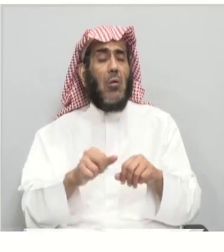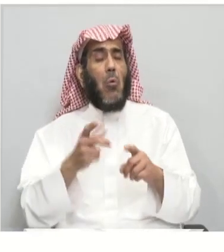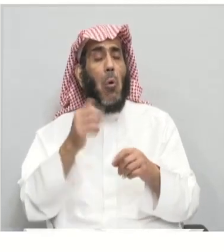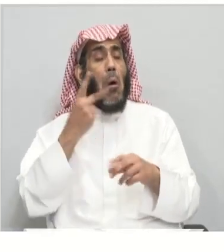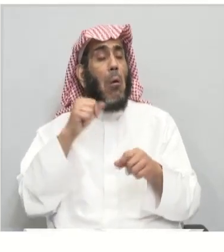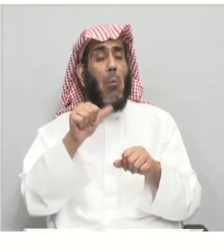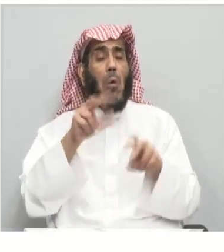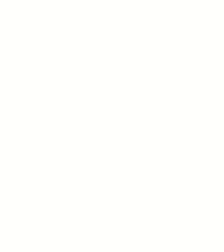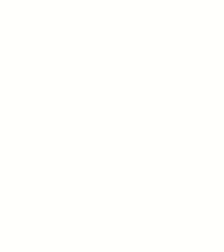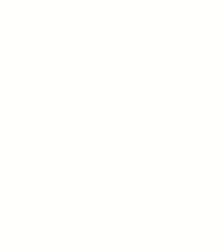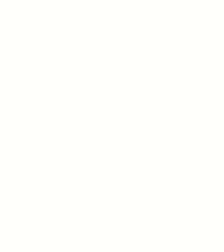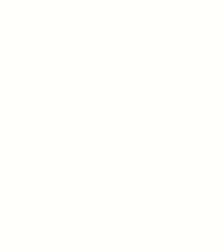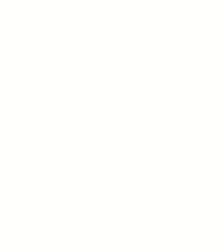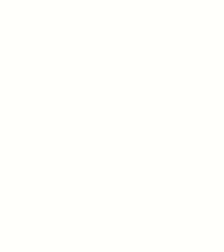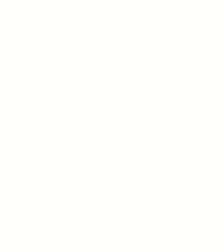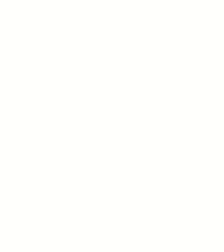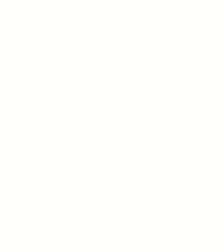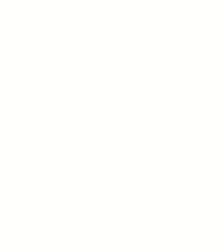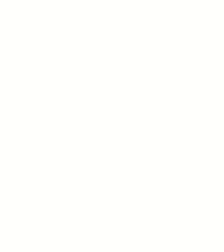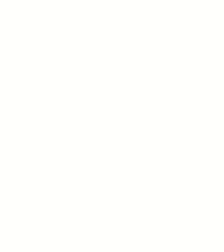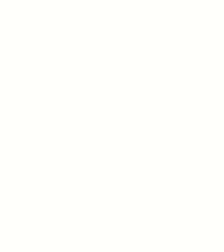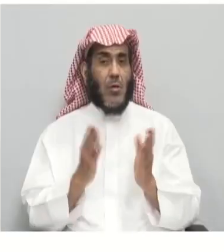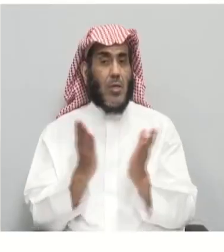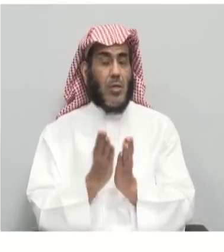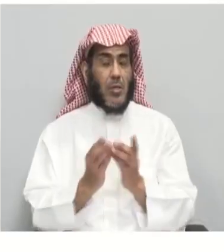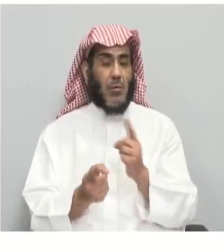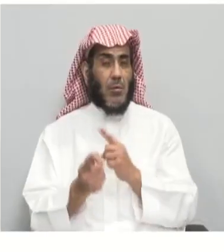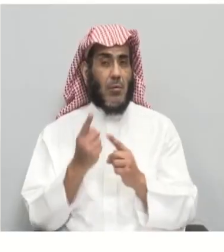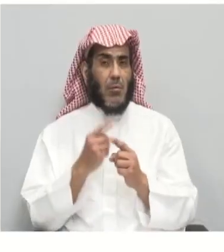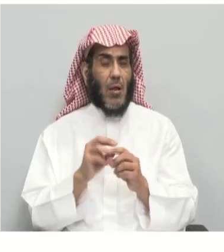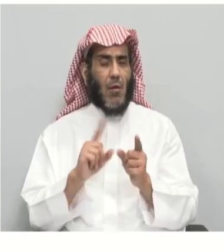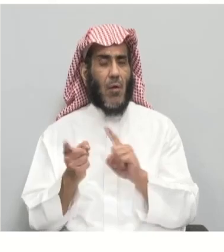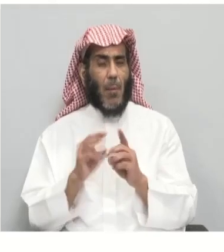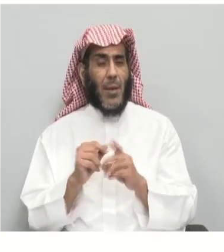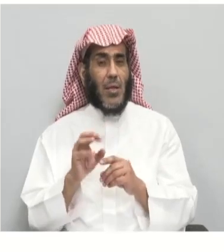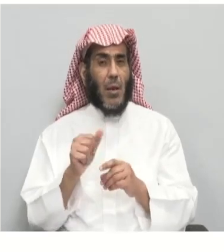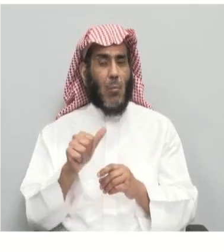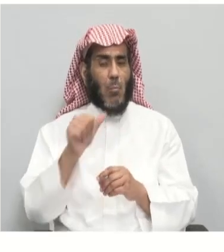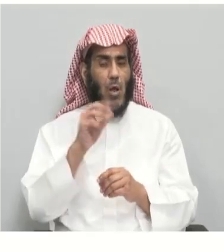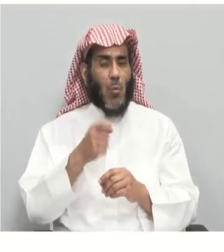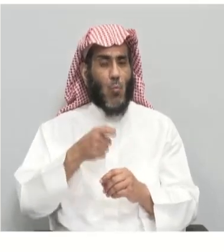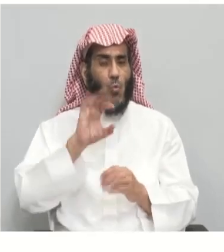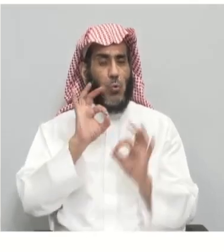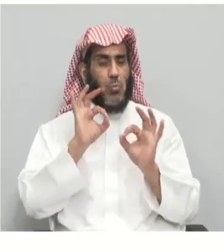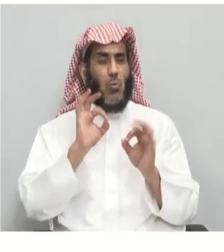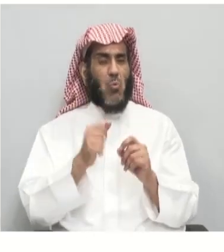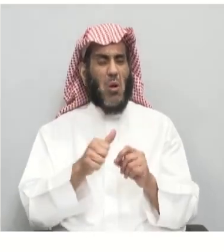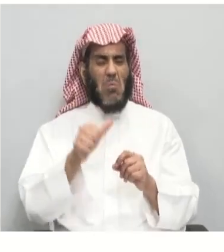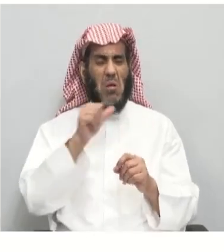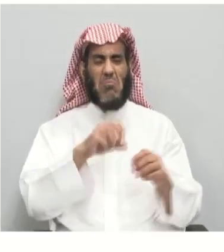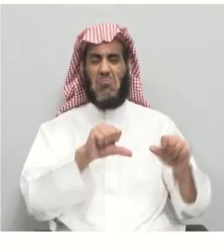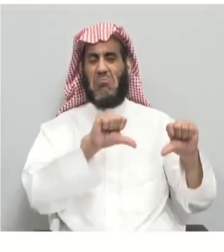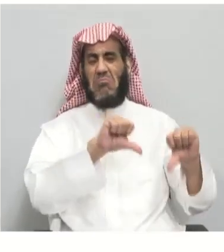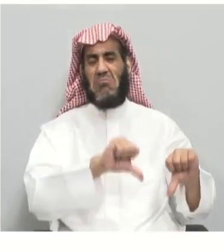والنبات ايضا تعرفنا في درسنا السابق الفرق بين المياه الصالحه للشرب والمياه